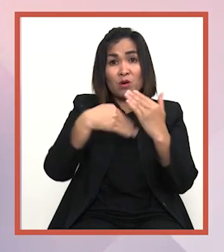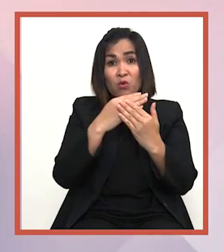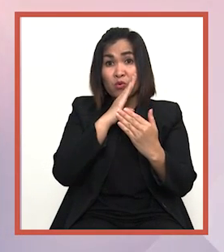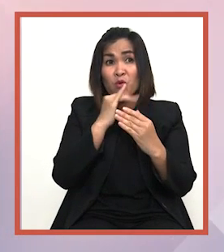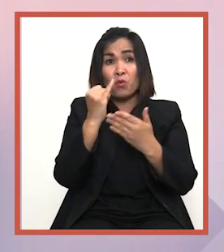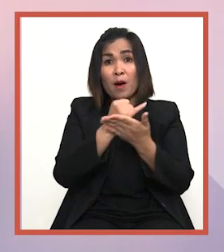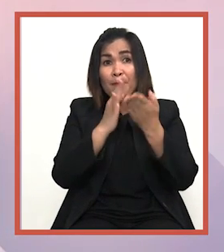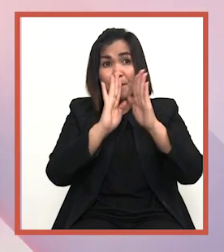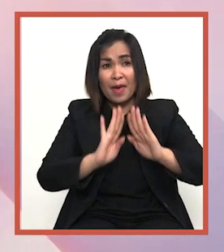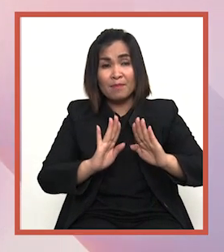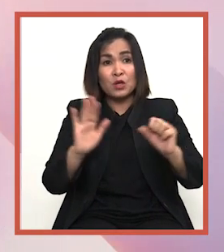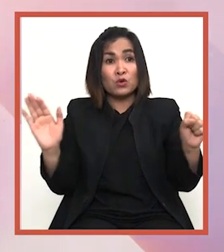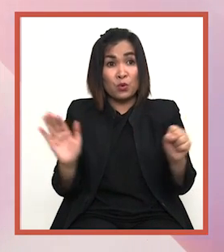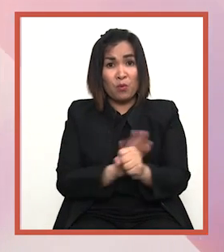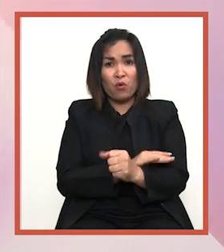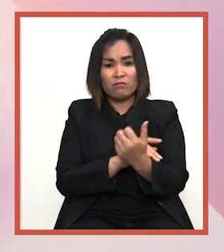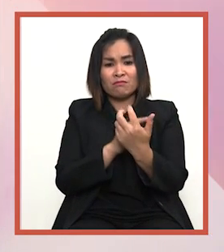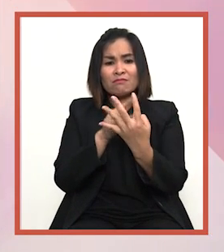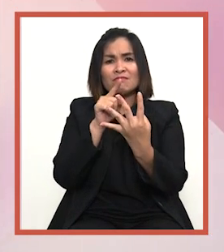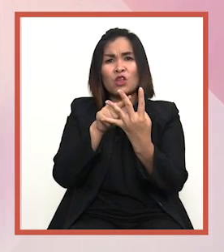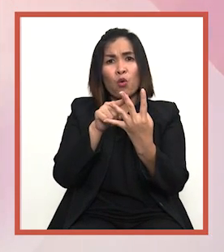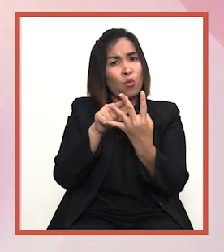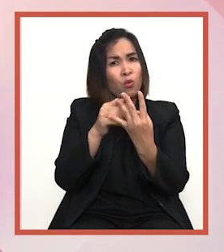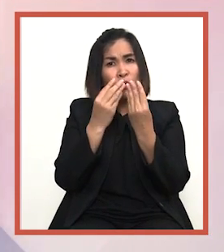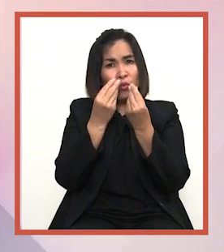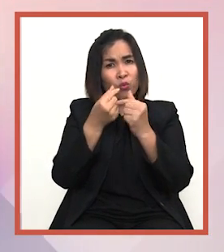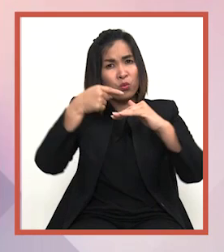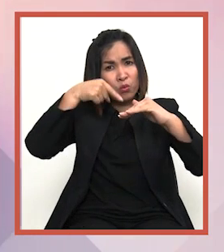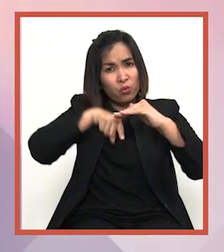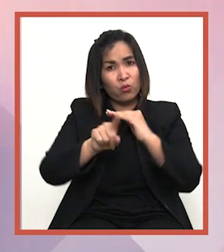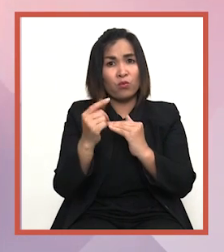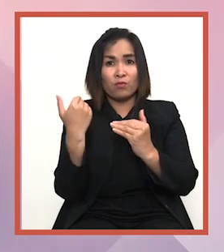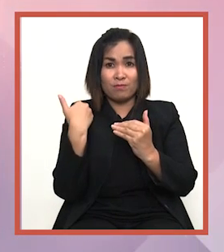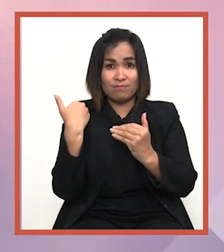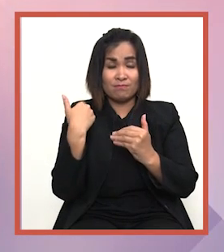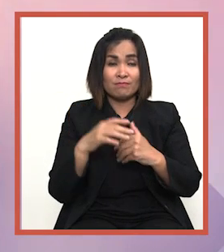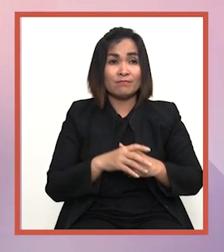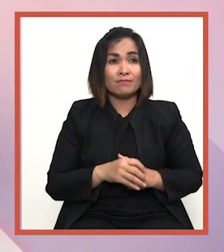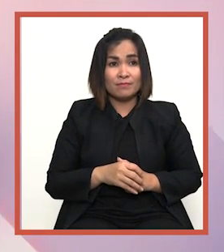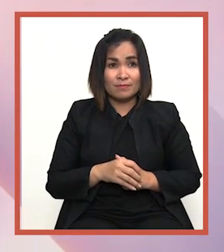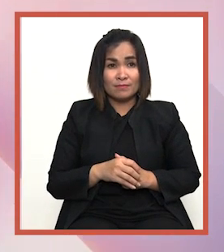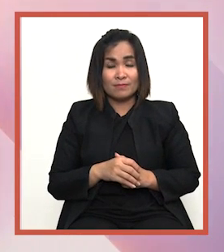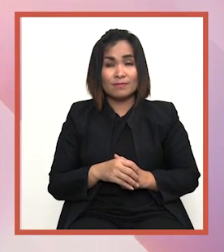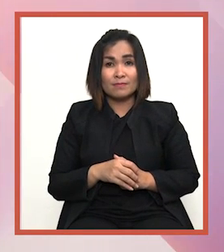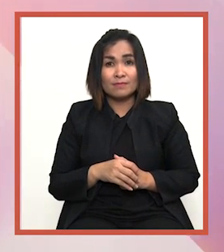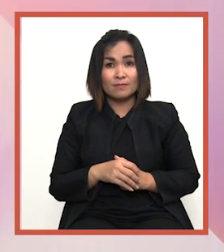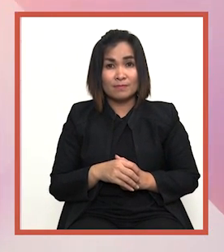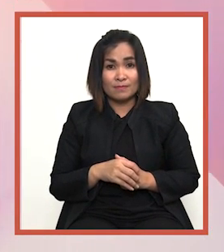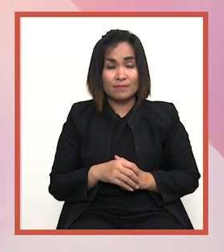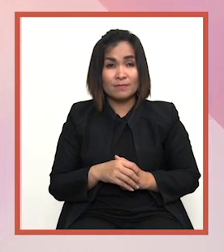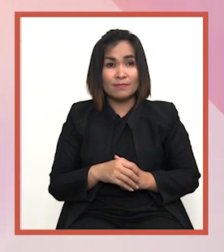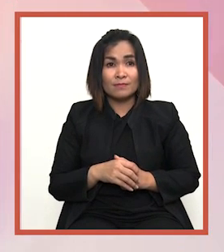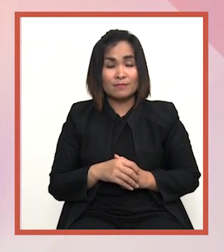แบบสมบูรณ์นะมันคงจะเยอะน่าดูเลยทีเดียวใช่ไหมครับนะฮะในลักษณะของเส้นสายไฟต่างๆนะครับน